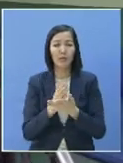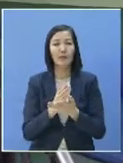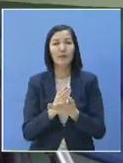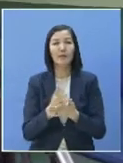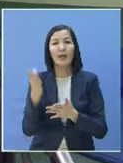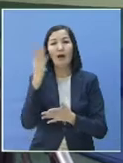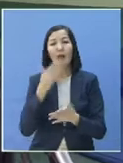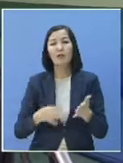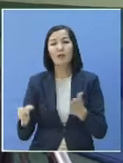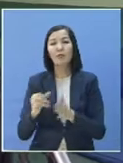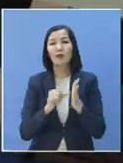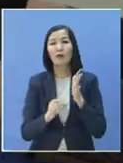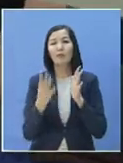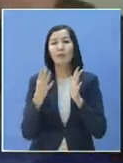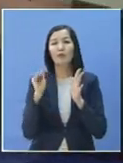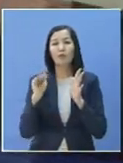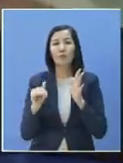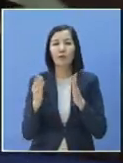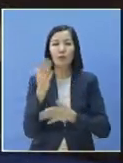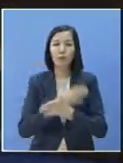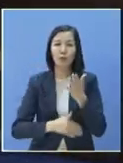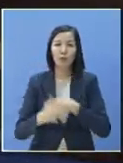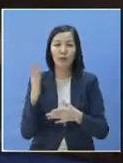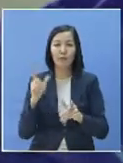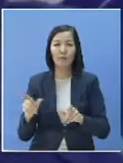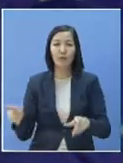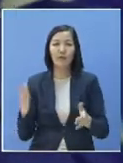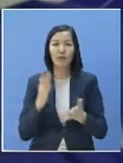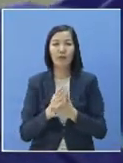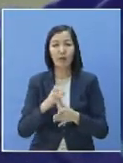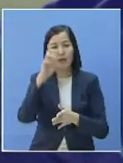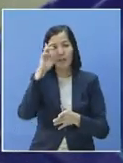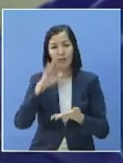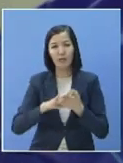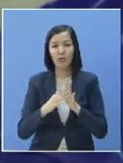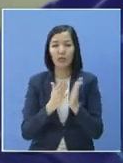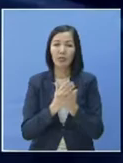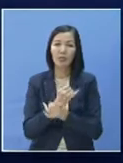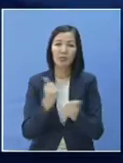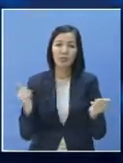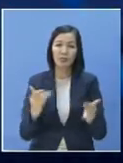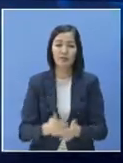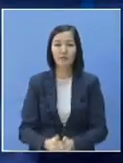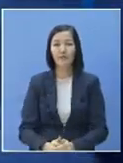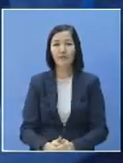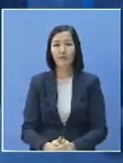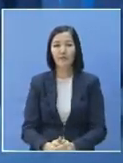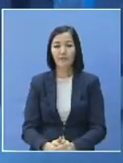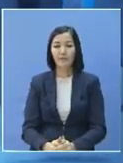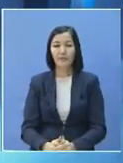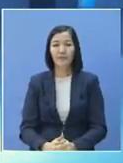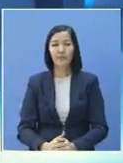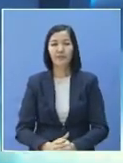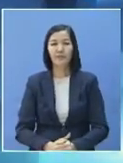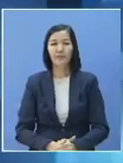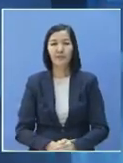кетейік, Алматы облысында 64 мың мүгедек бар. Оларға мемлекет тарапынан барлық жағдай жасалып жатыр. Жарқын Нұрланұлы, Жасұлан Шымкенже,